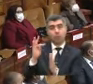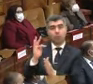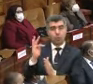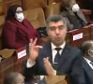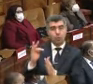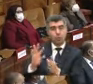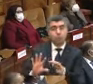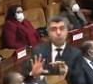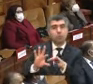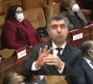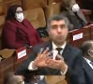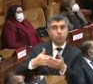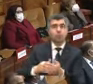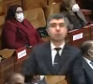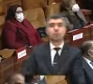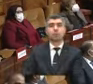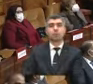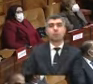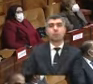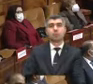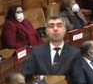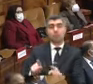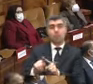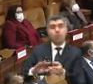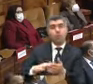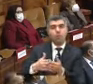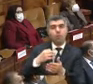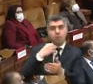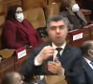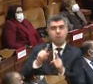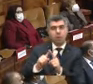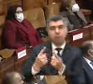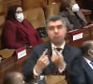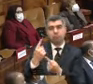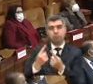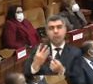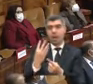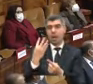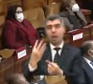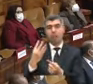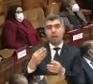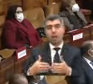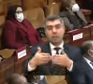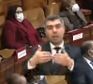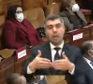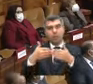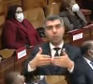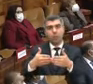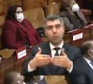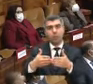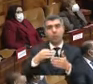والشراكات اللي عقدتوها. لو طون روج هذاك غير بكل المعايير، واحد ربعه ديال السفن ديال لي طوني سينيور سينيور